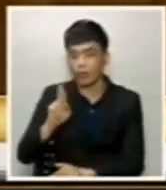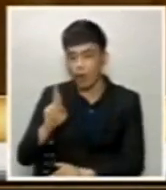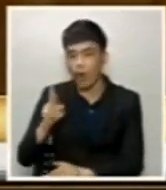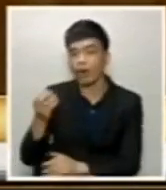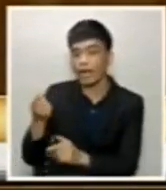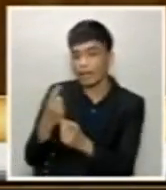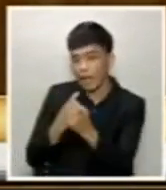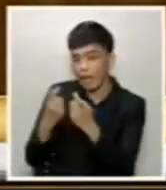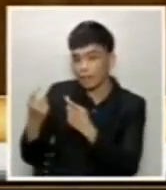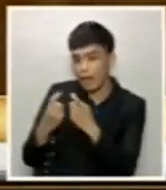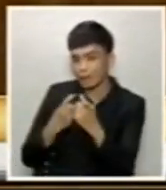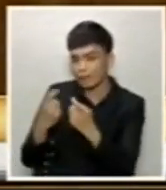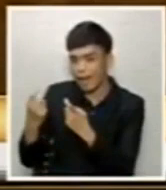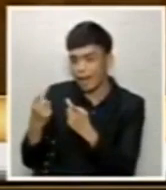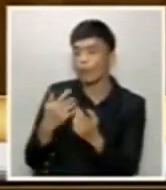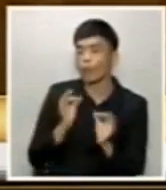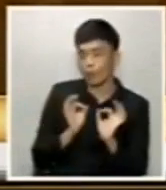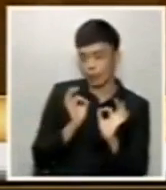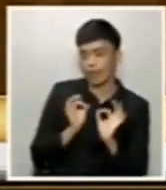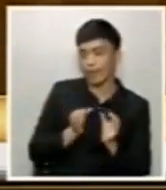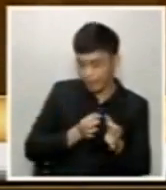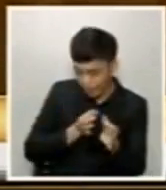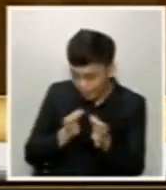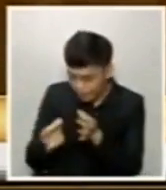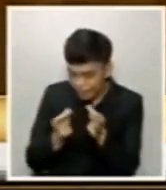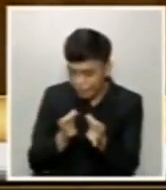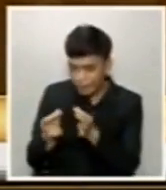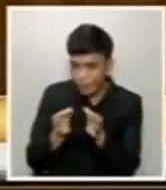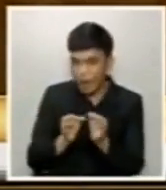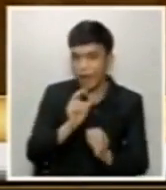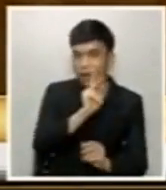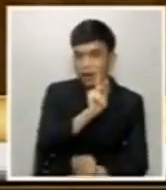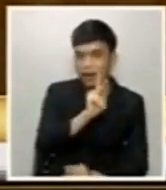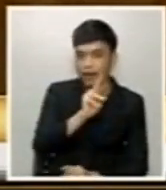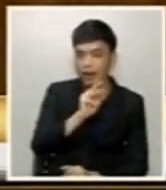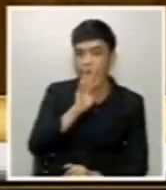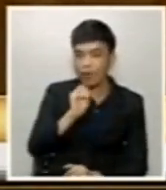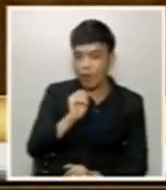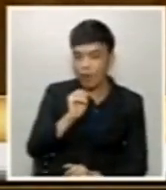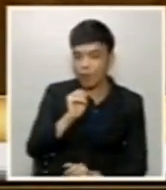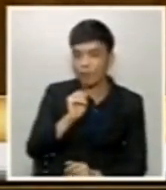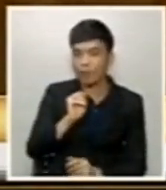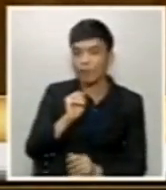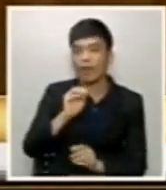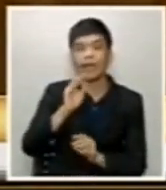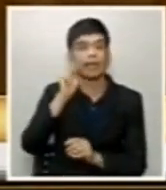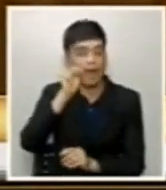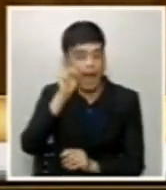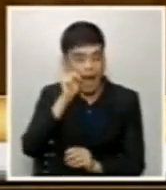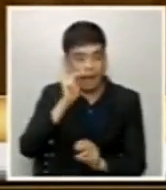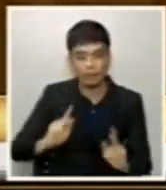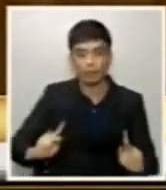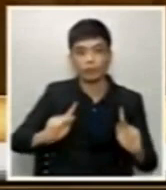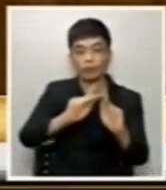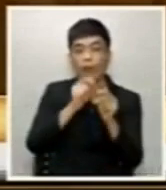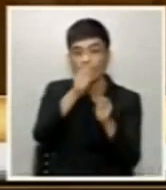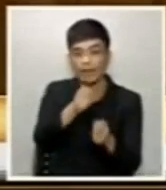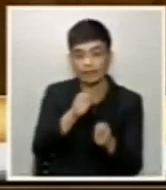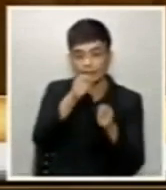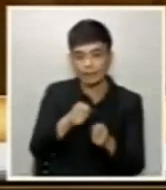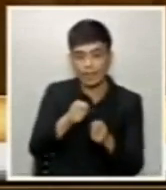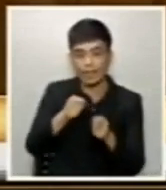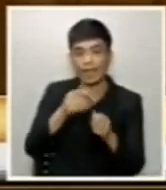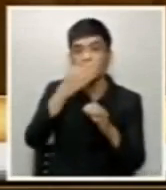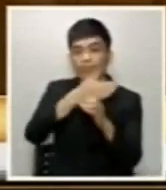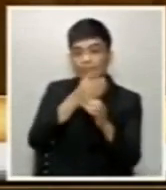วันนี้เนี่ยในส่วนของกรมชลประทานกระทรวงเกษตรและสหกรณ์นะครับได้มีนโยบายในการนอกจากเราเป็นการเพิ่มพื้น